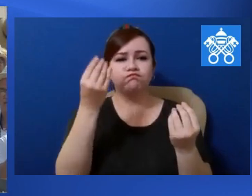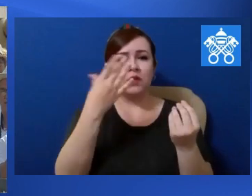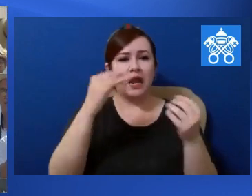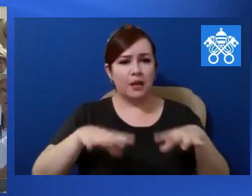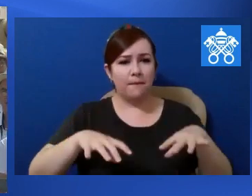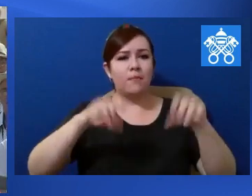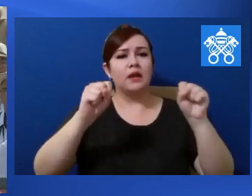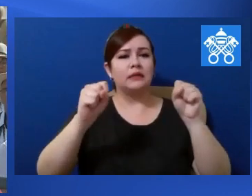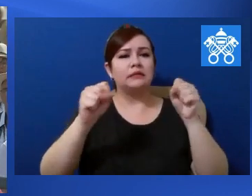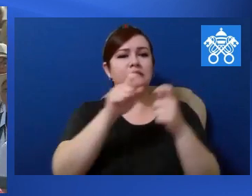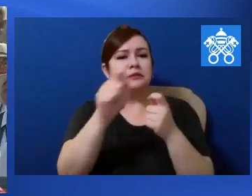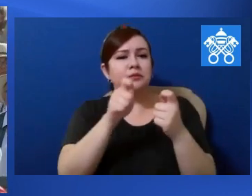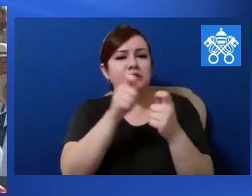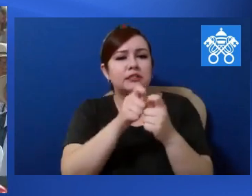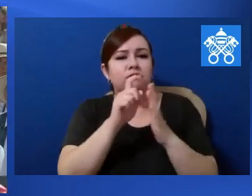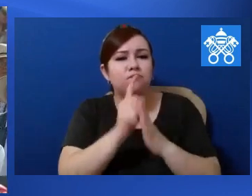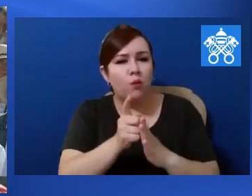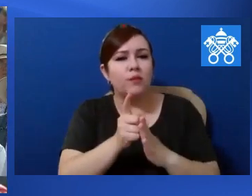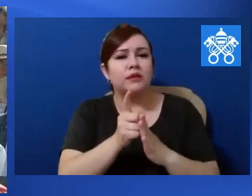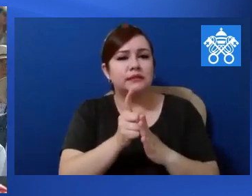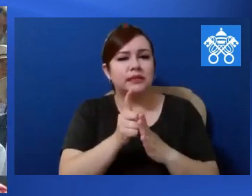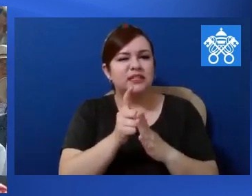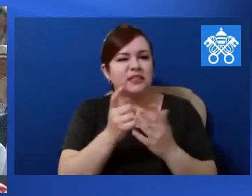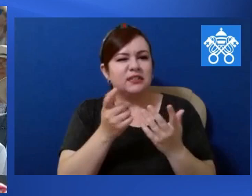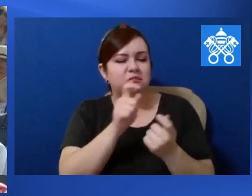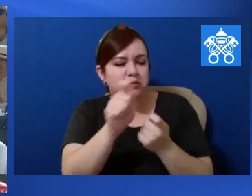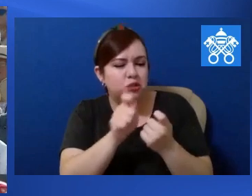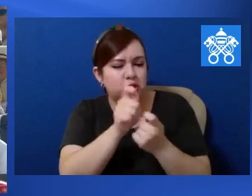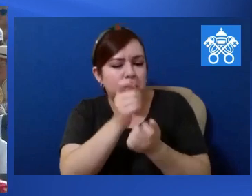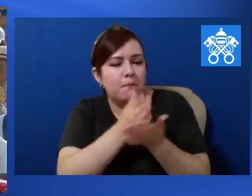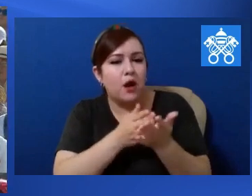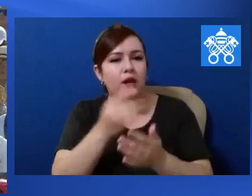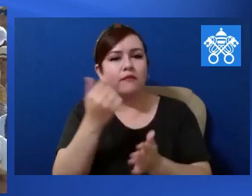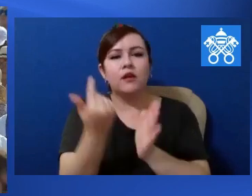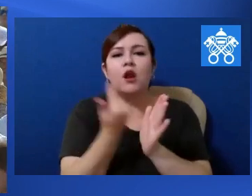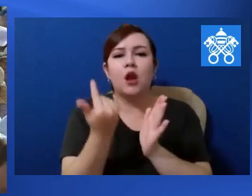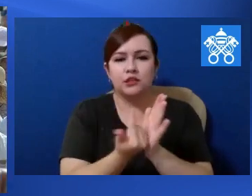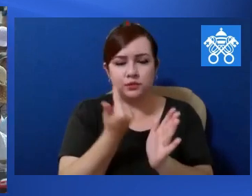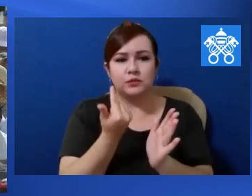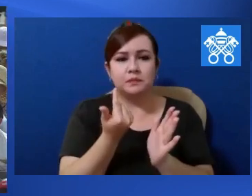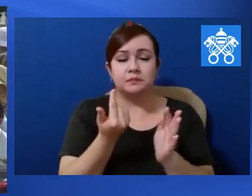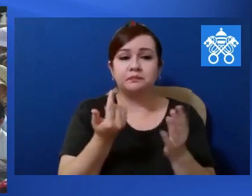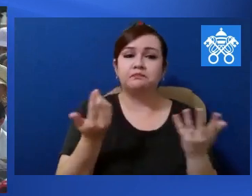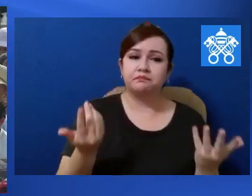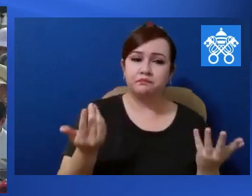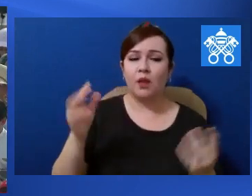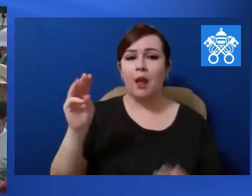scuole. Una caratteristica essenziale del suo zelo per il Vangelo